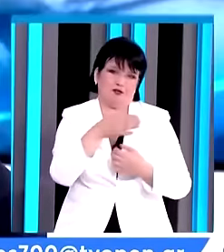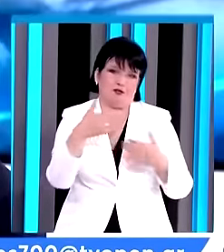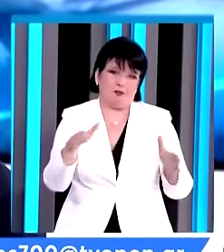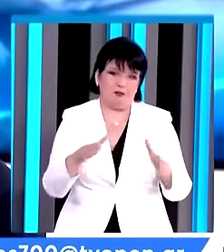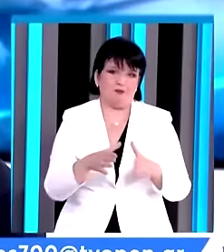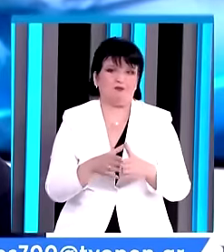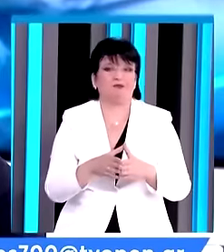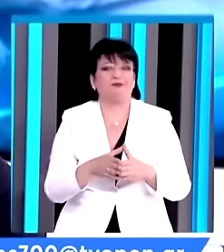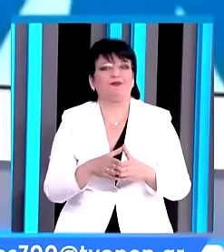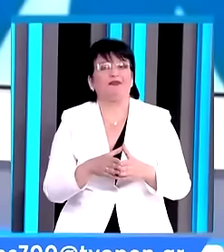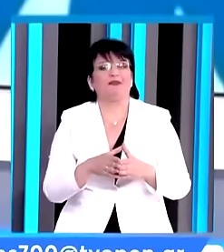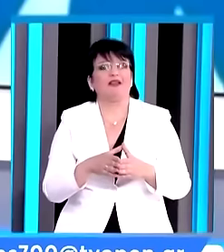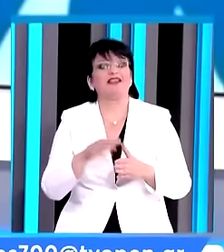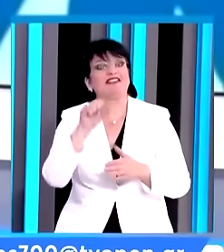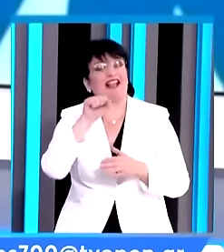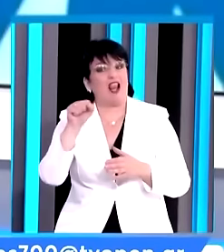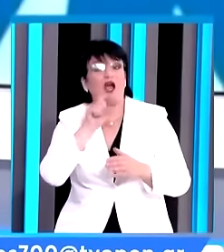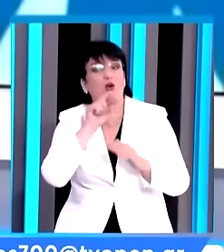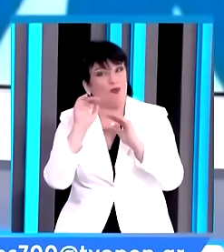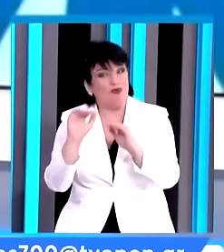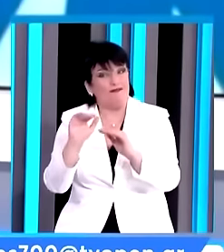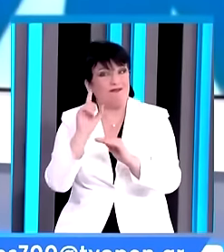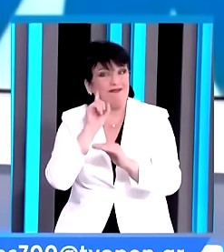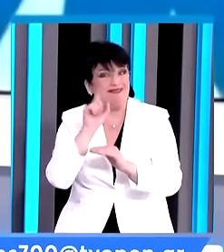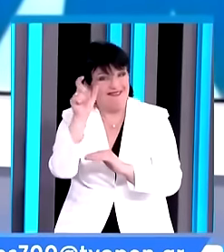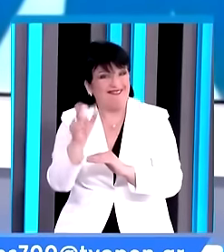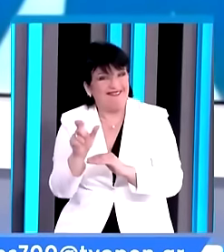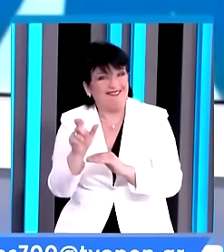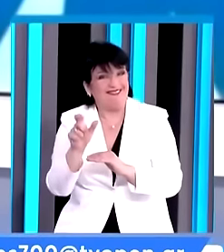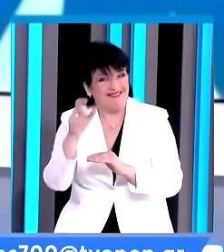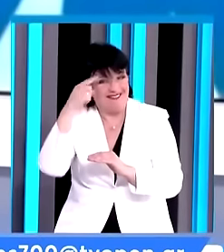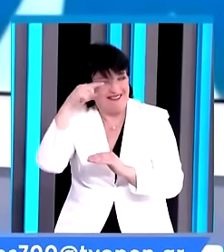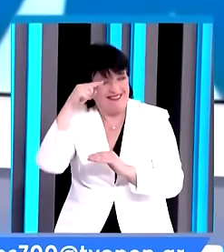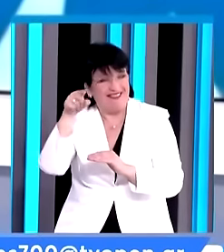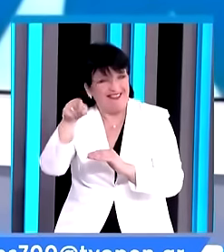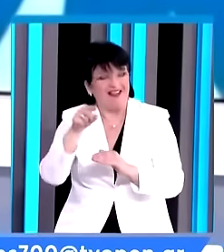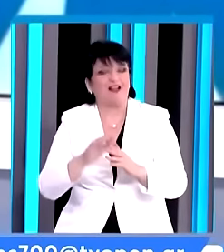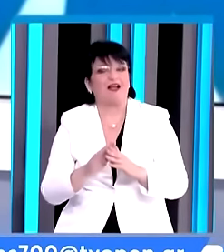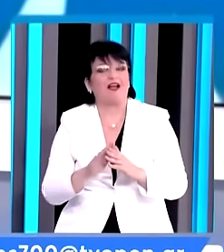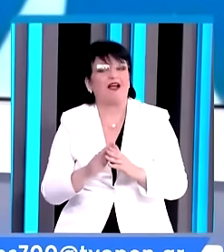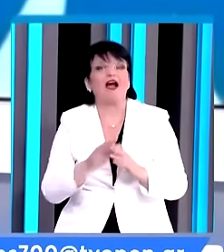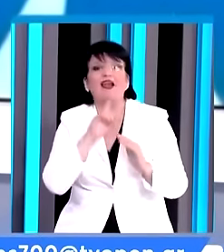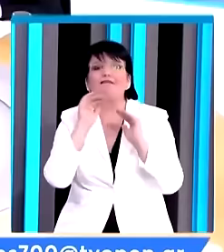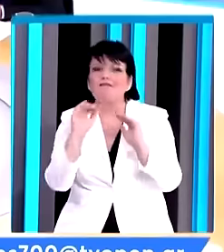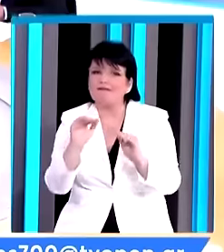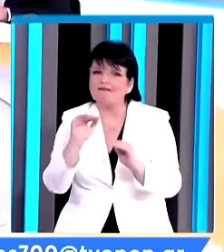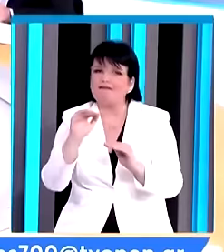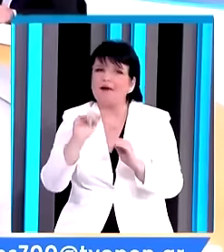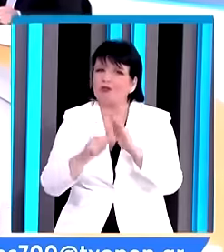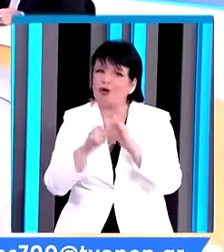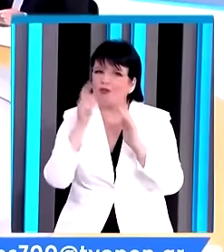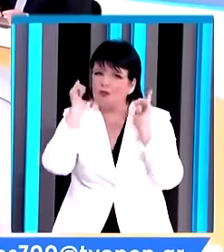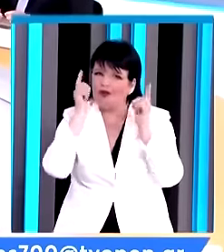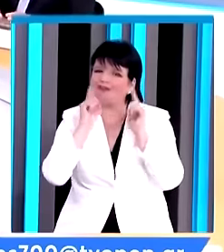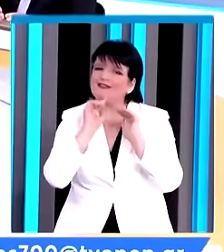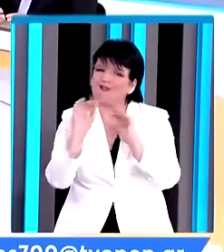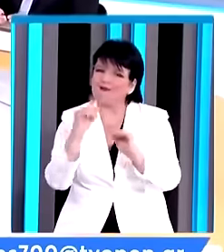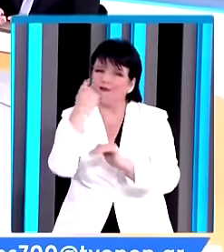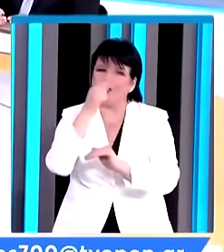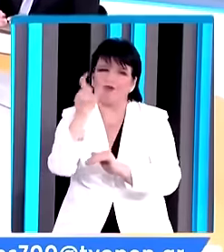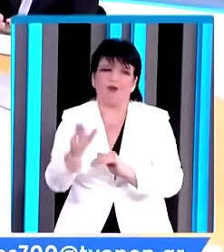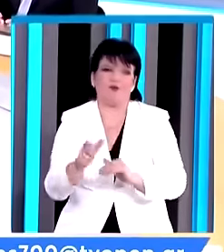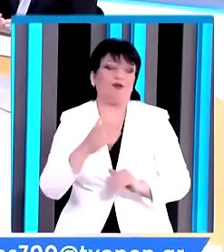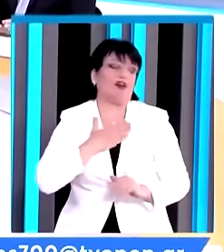κυρία Σακελαροπούλου. Έχω πολύ καλή άποψη για τον τρόπο με τον οποίο η κυρία Σακελαροπούλου έχει ασκήσει τα καθήκοντά της. Άρα θα συνεχίσουμε με την κυρία Σακελαροπούλου. Καλημέρα.